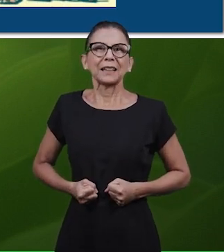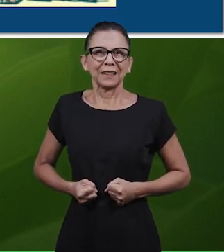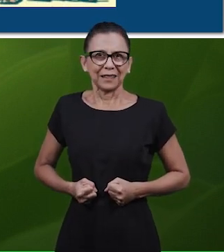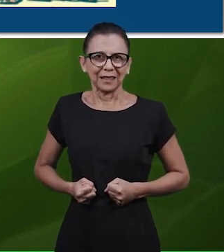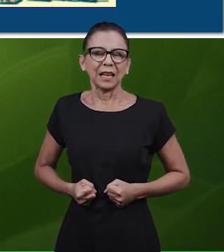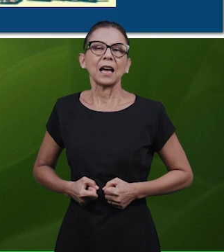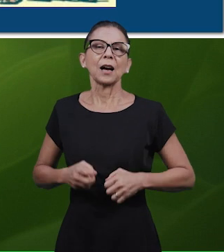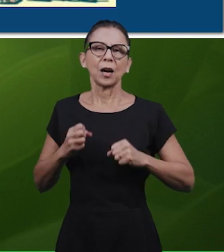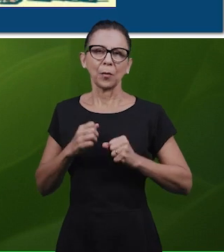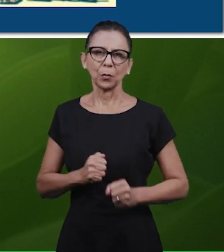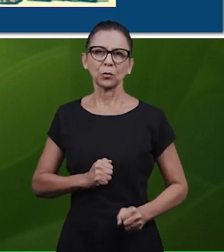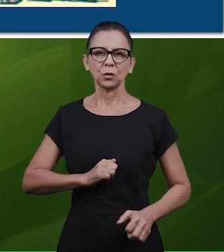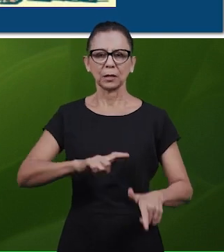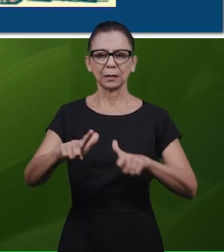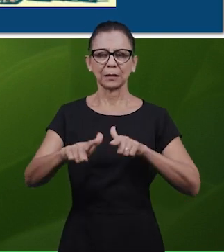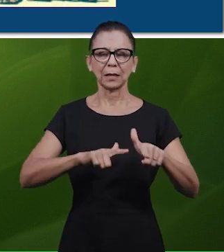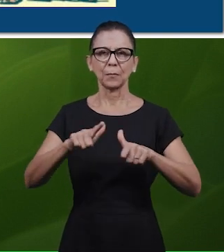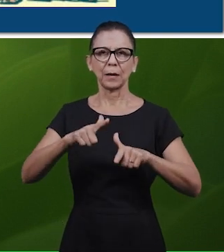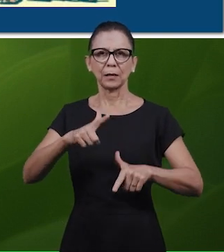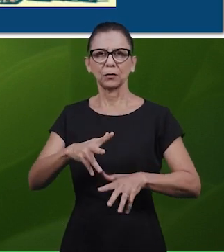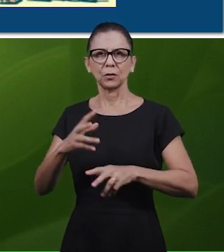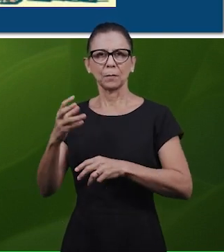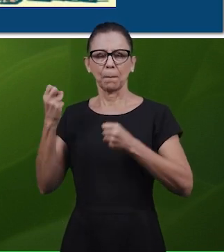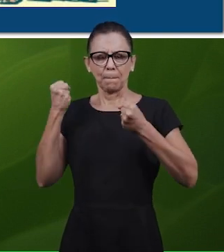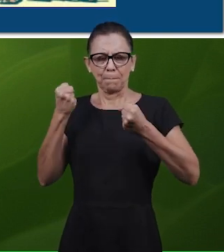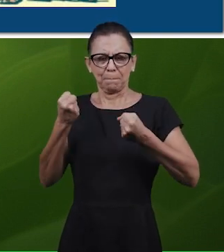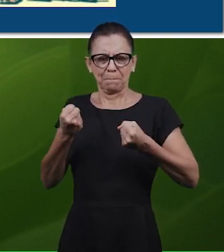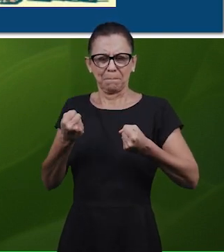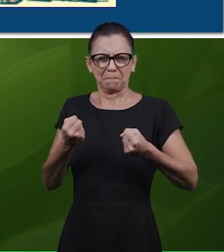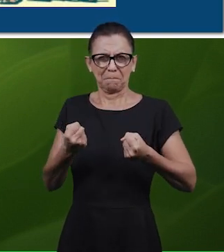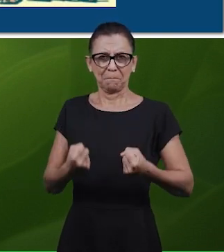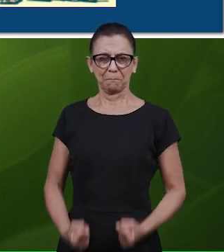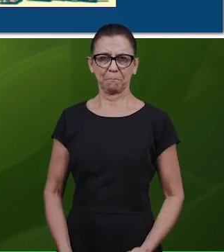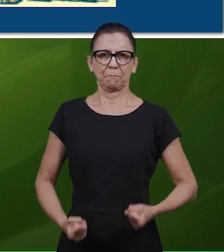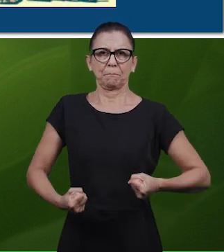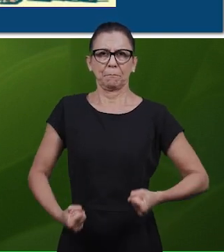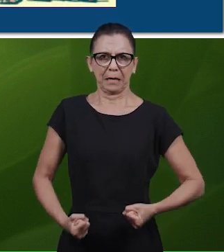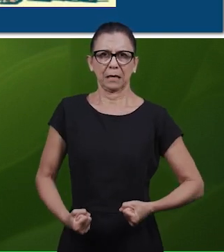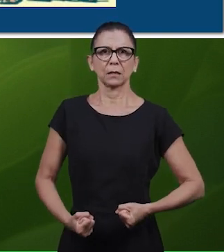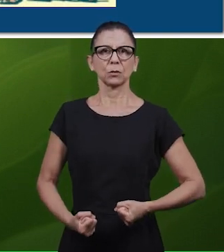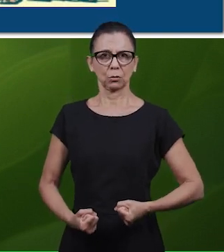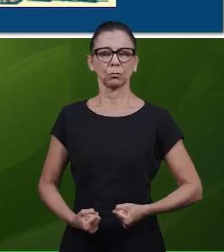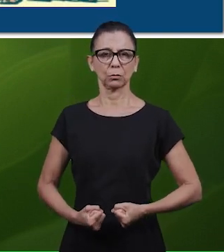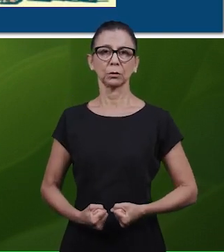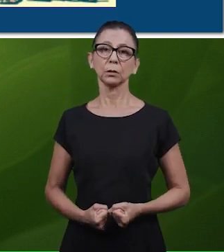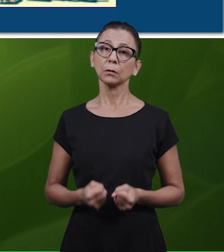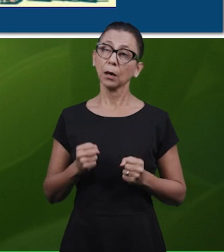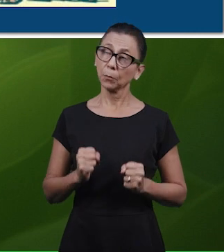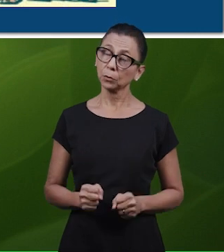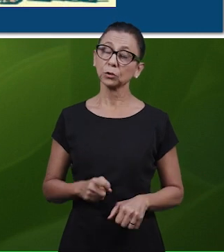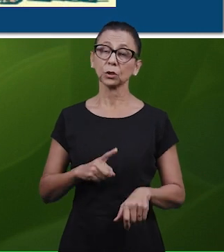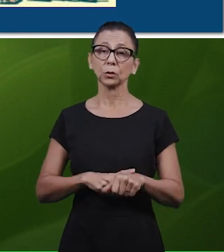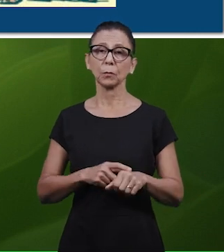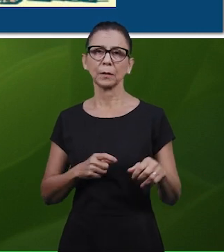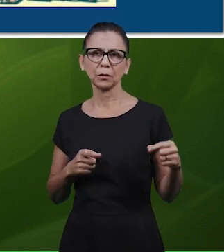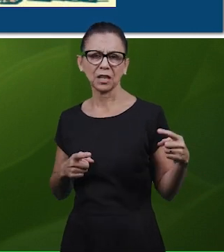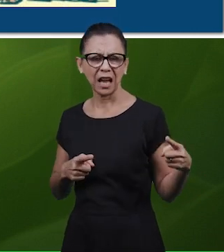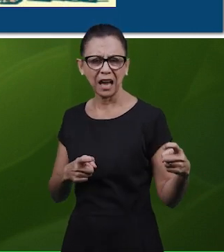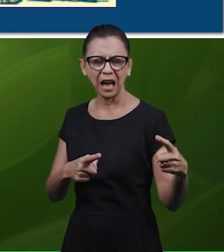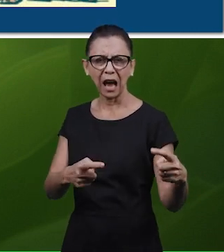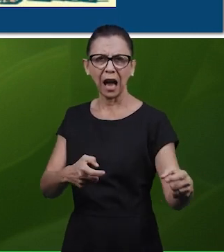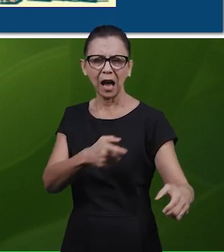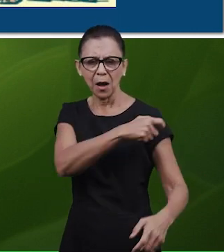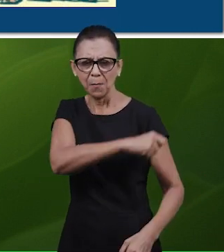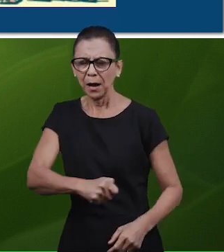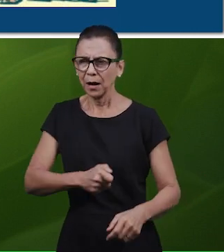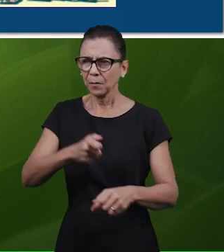et ainsi permettre l'exécution des travaux des plus grands efforts en protégeant les organes de cette région,